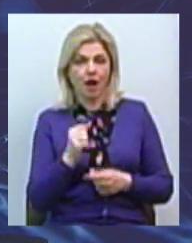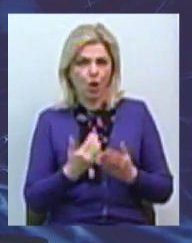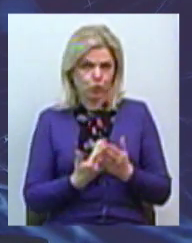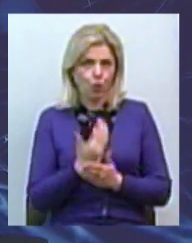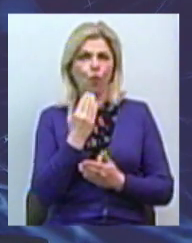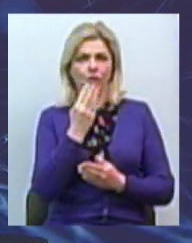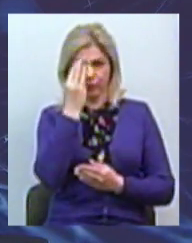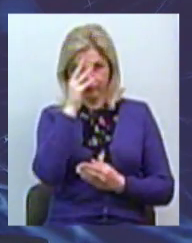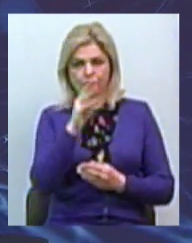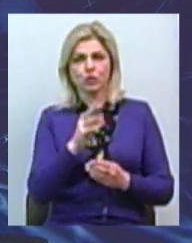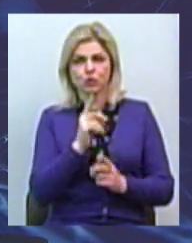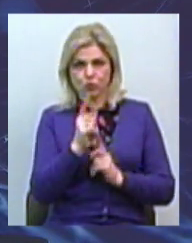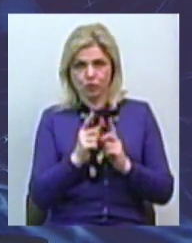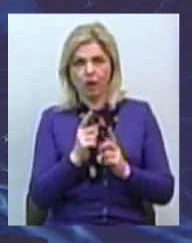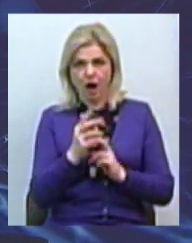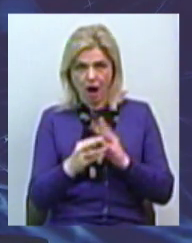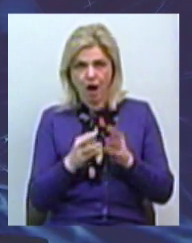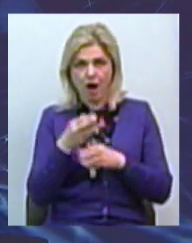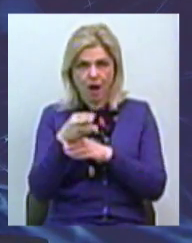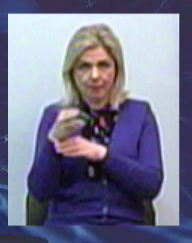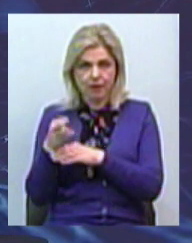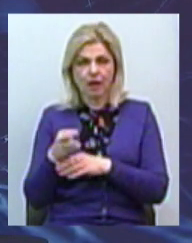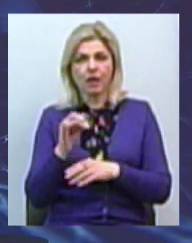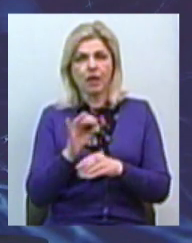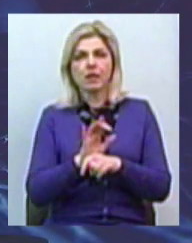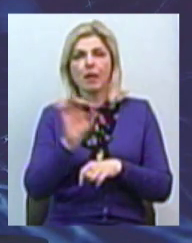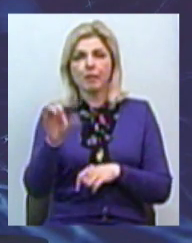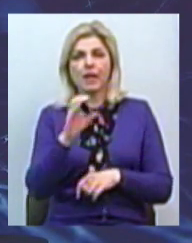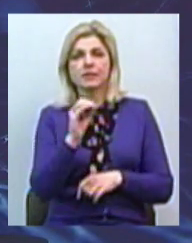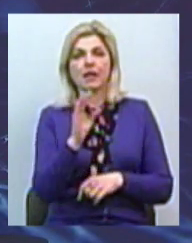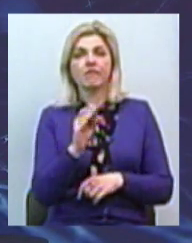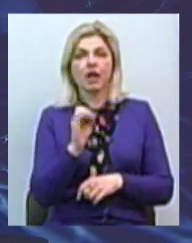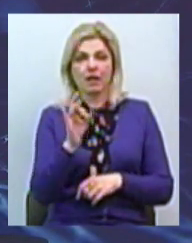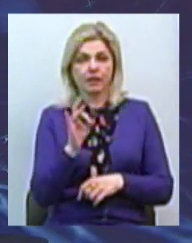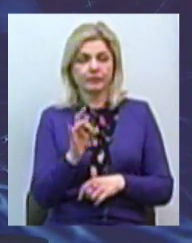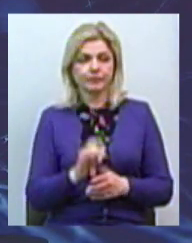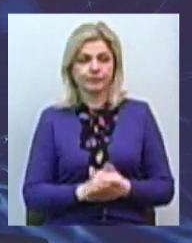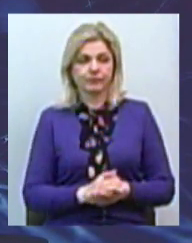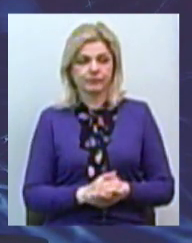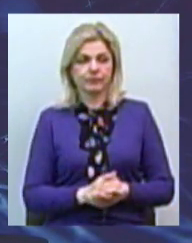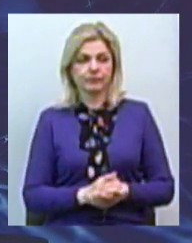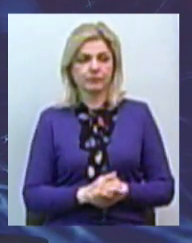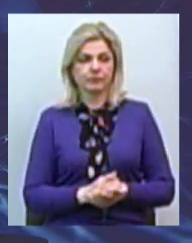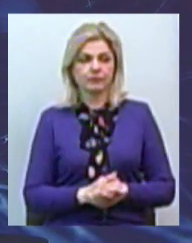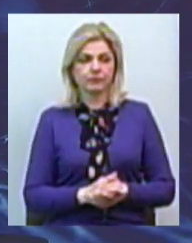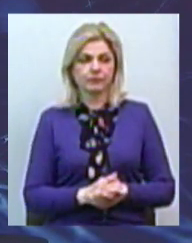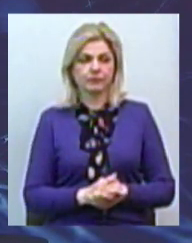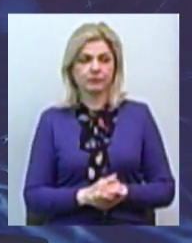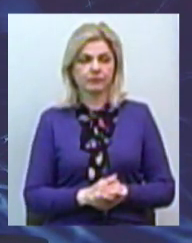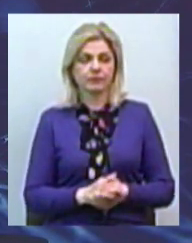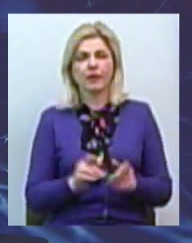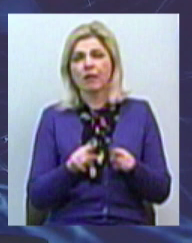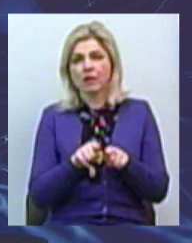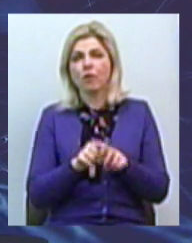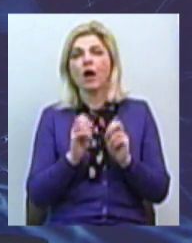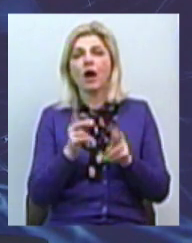вони надсилають до сервера пакетні дані, ну як це робить там будь-який, мабуть, мобільний телефон,